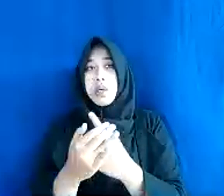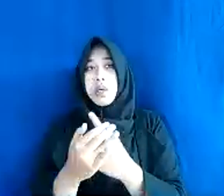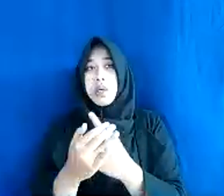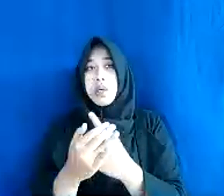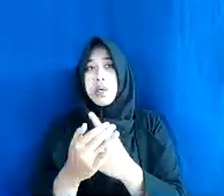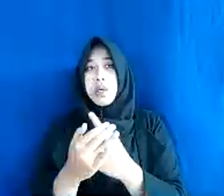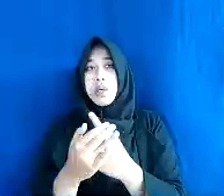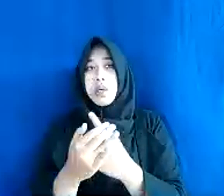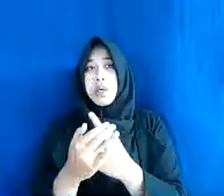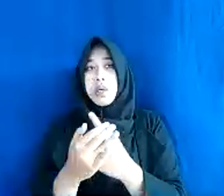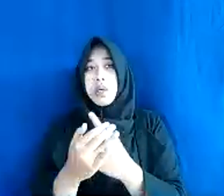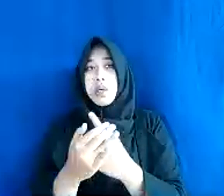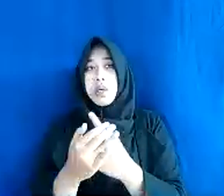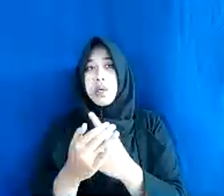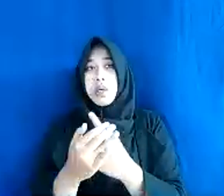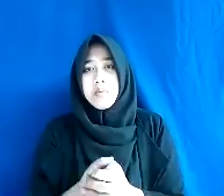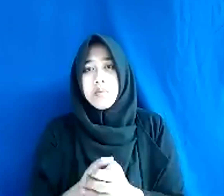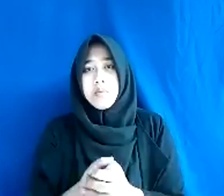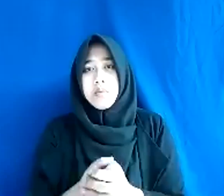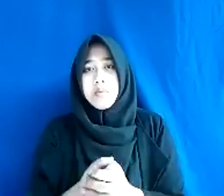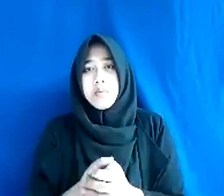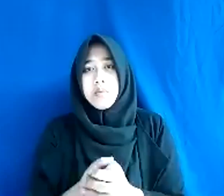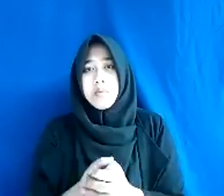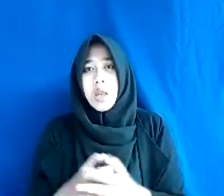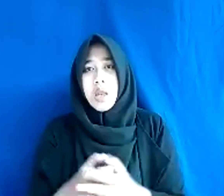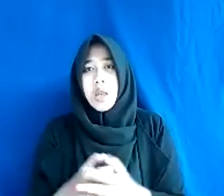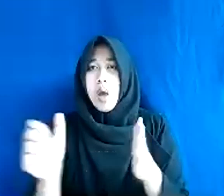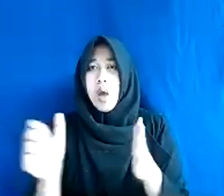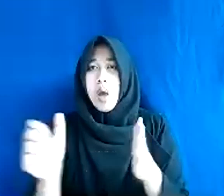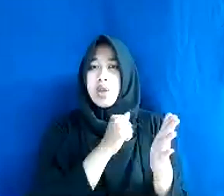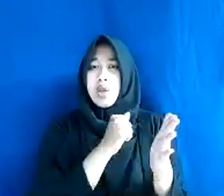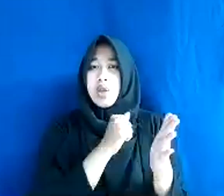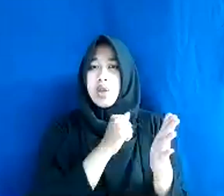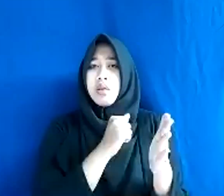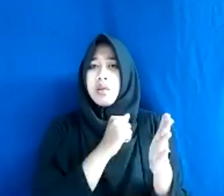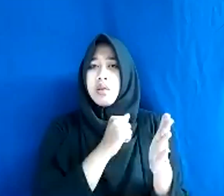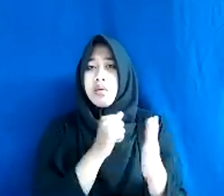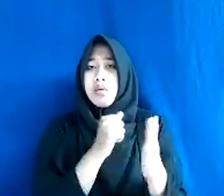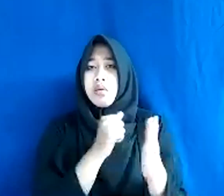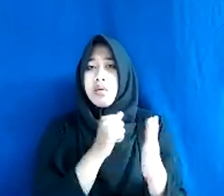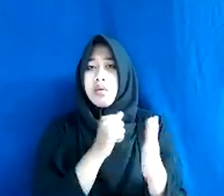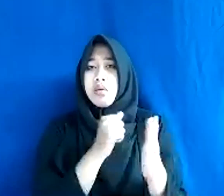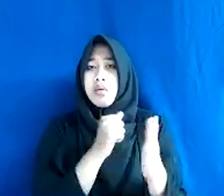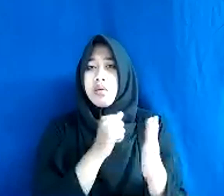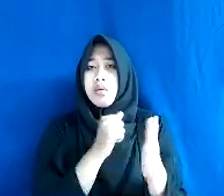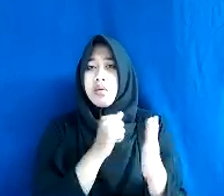menghapuskan, menjual, meniadakan BUMN, menjual BUMN lebih tepatnya, itu hal yang sulit. Hari